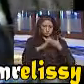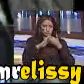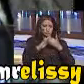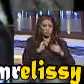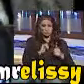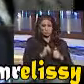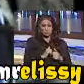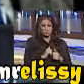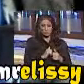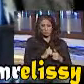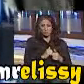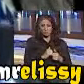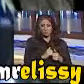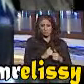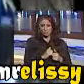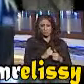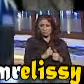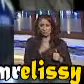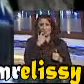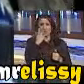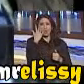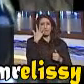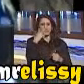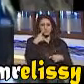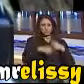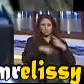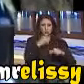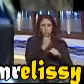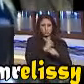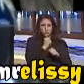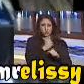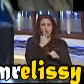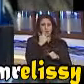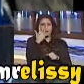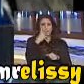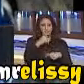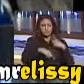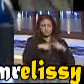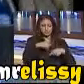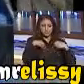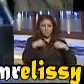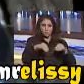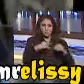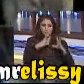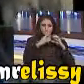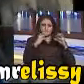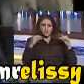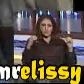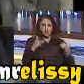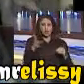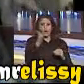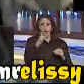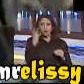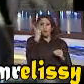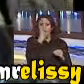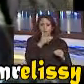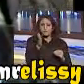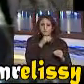بقالي 5 سنين. شغال فيها؟ باباك متوفي من امتى؟ عندك كام اخ ولا اخت؟